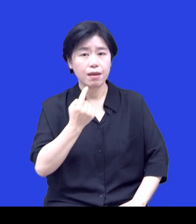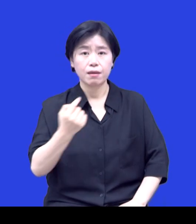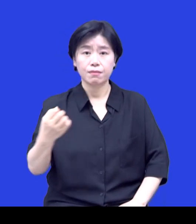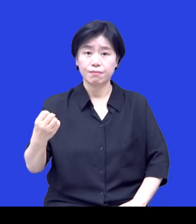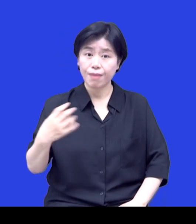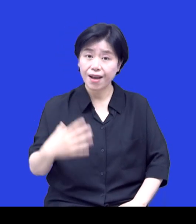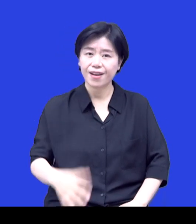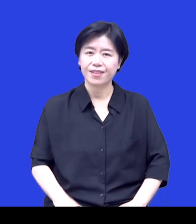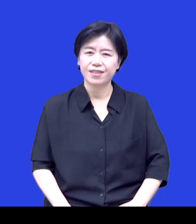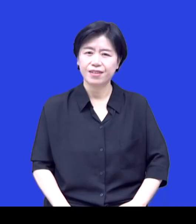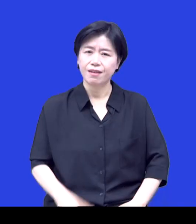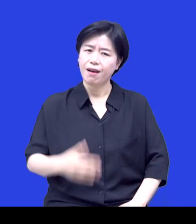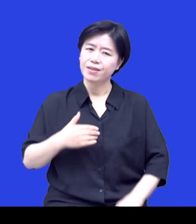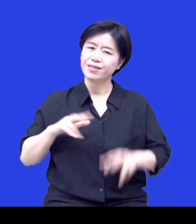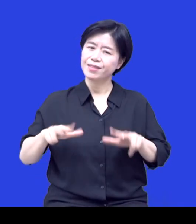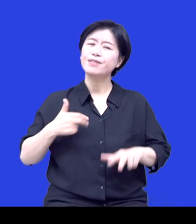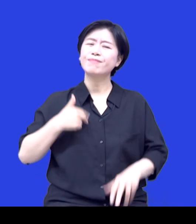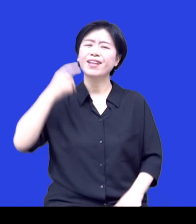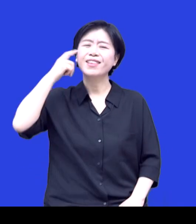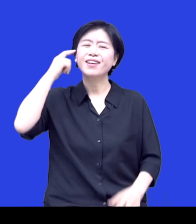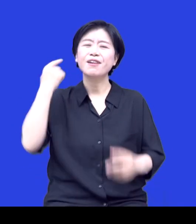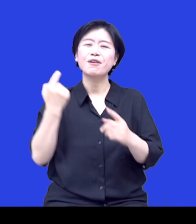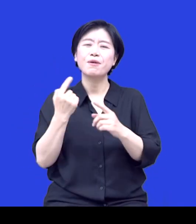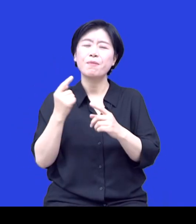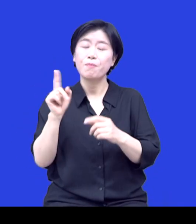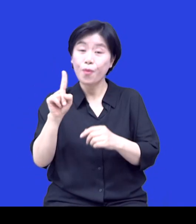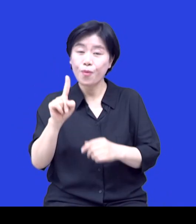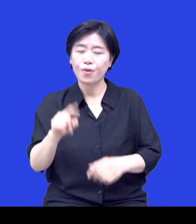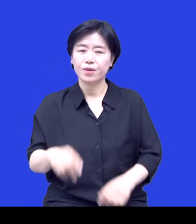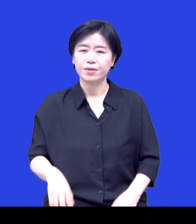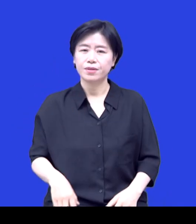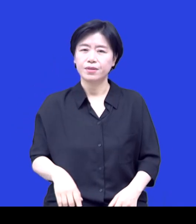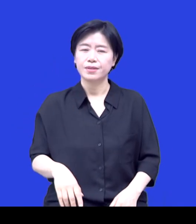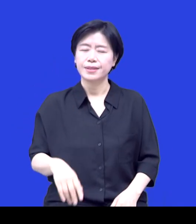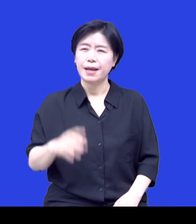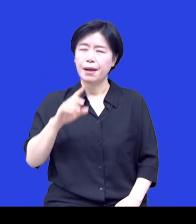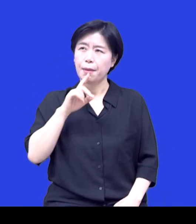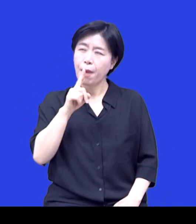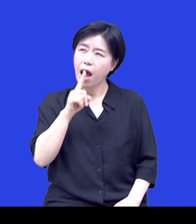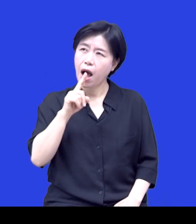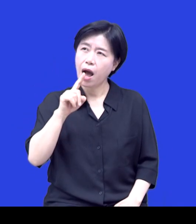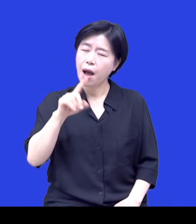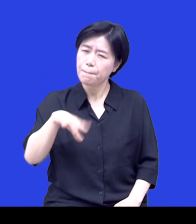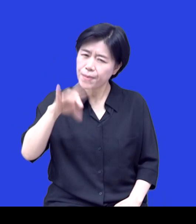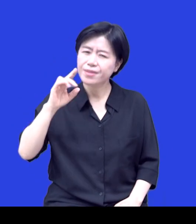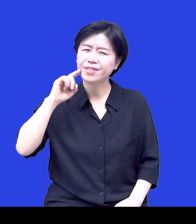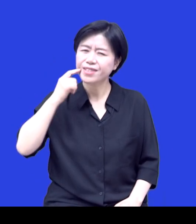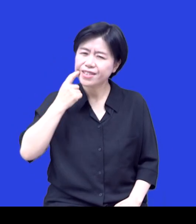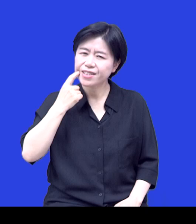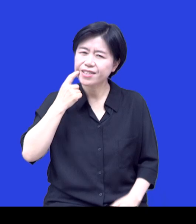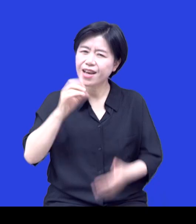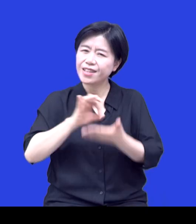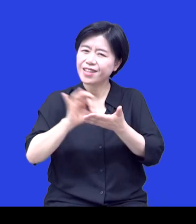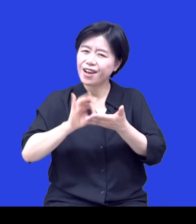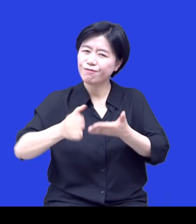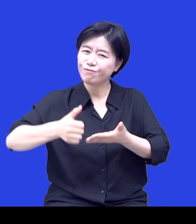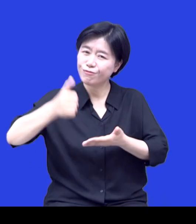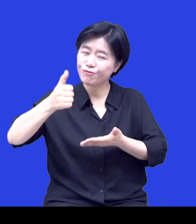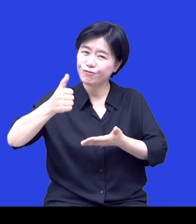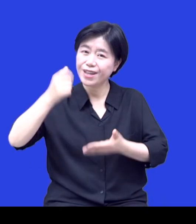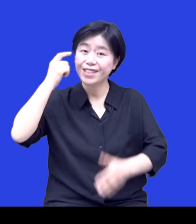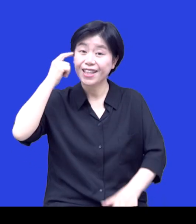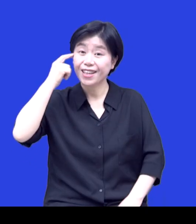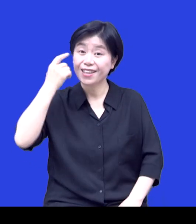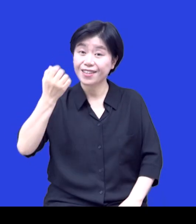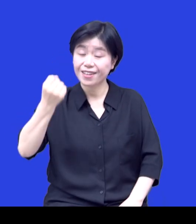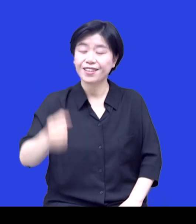말이 이쁘게 나가면 말이 이쁘게 하면 남편이 이쁜 짓을 하는 사람이 될 수 있겠다. 네네. 우리가 먼저 말 기도라고